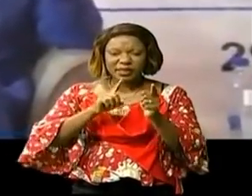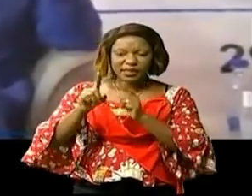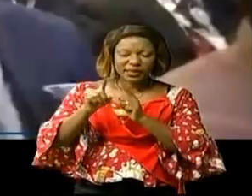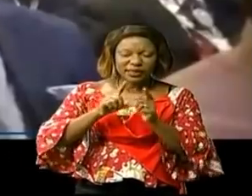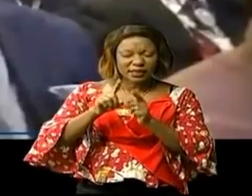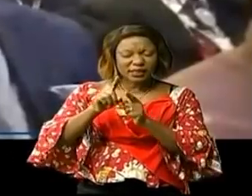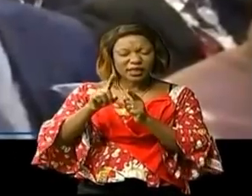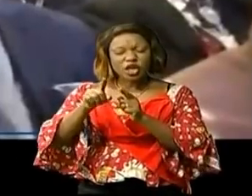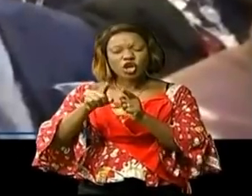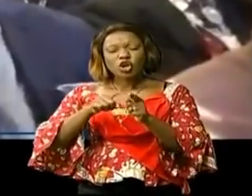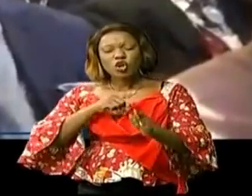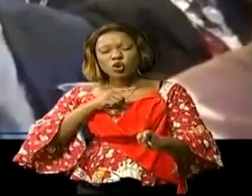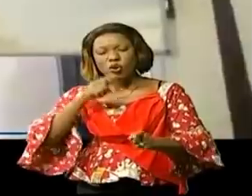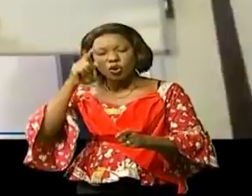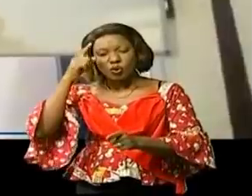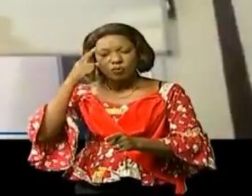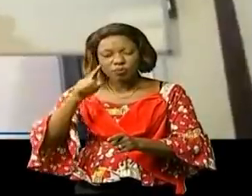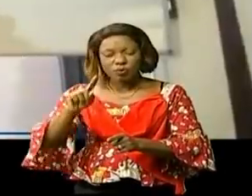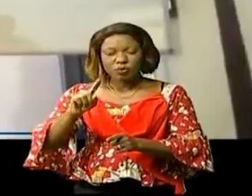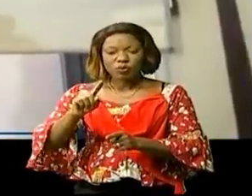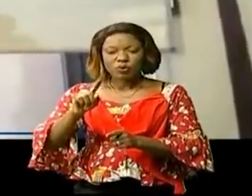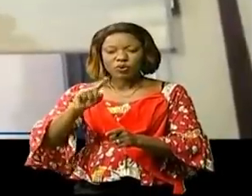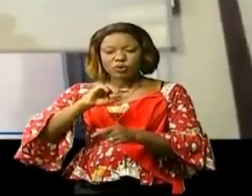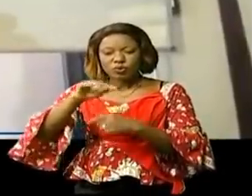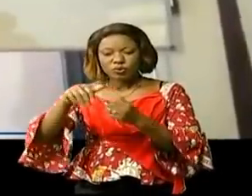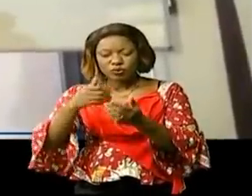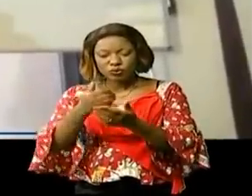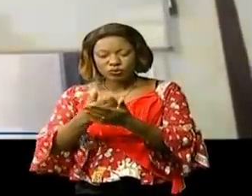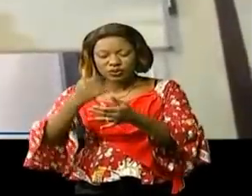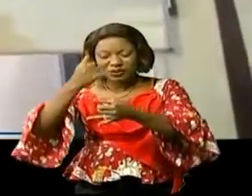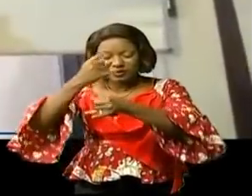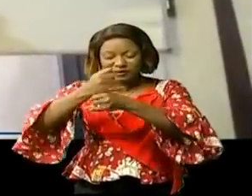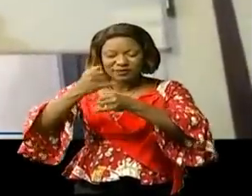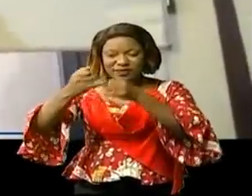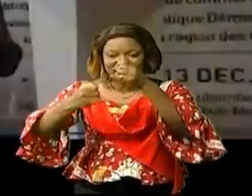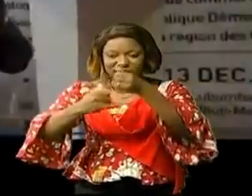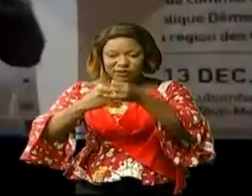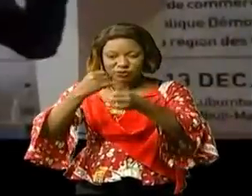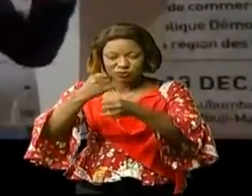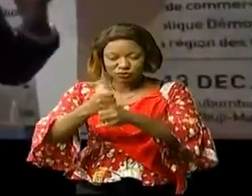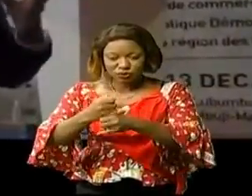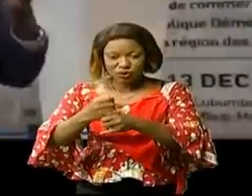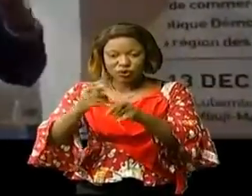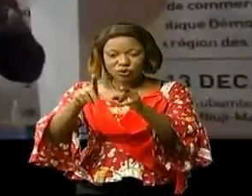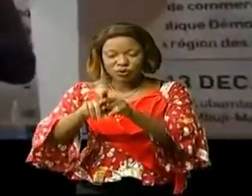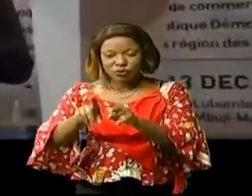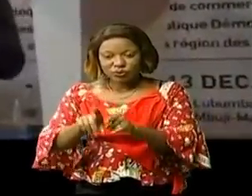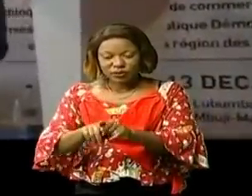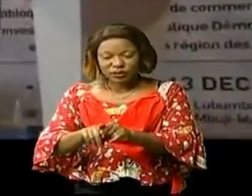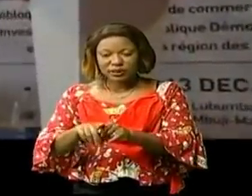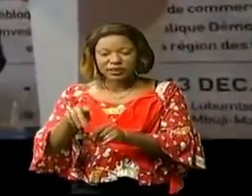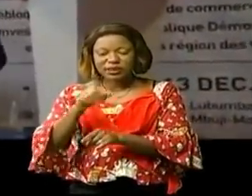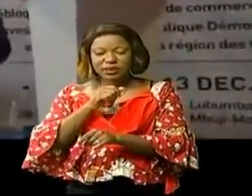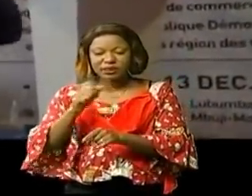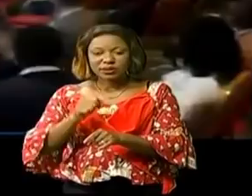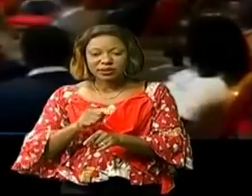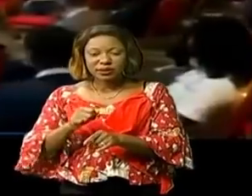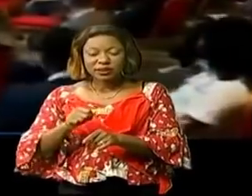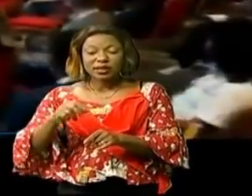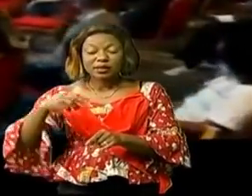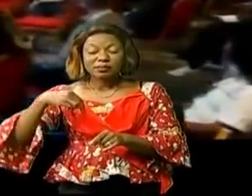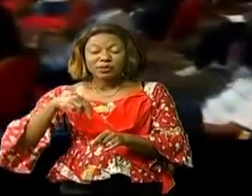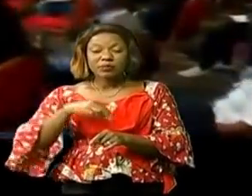Katemb. En sa qualité de ministre provincial des infrastructures et d'ancien membre du comité de gestion de la BCDC Bank, il a